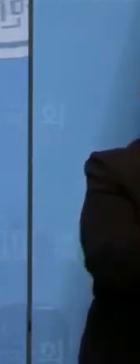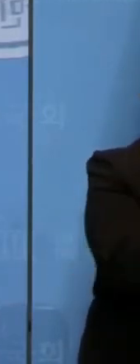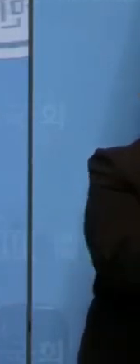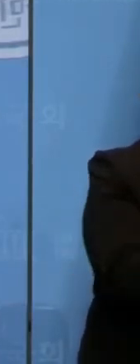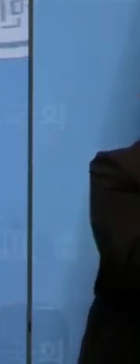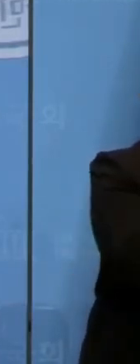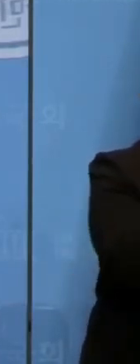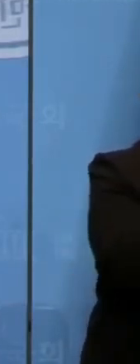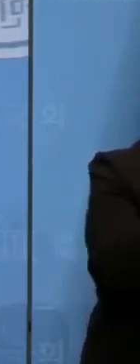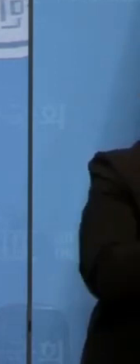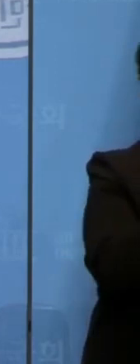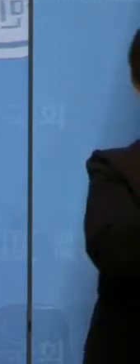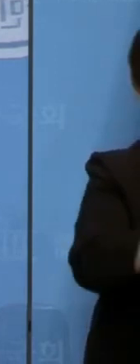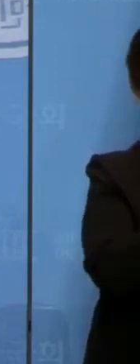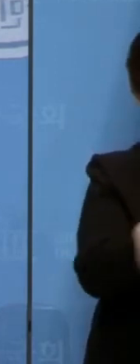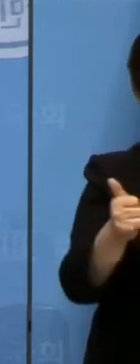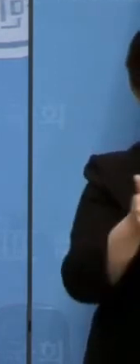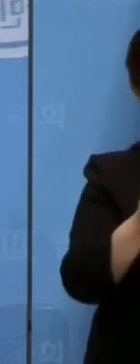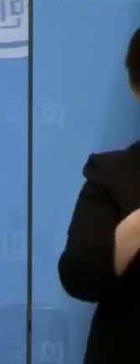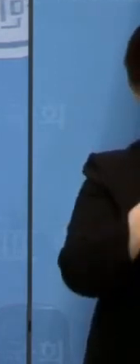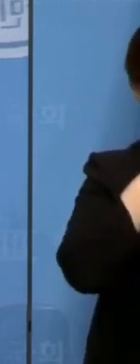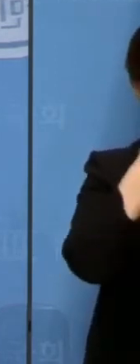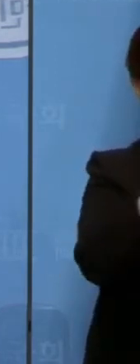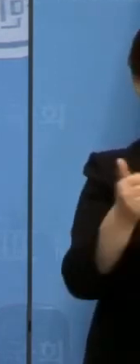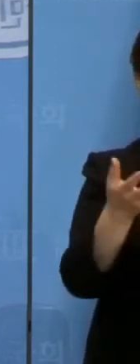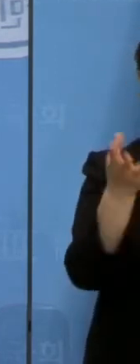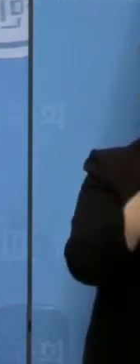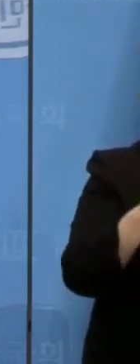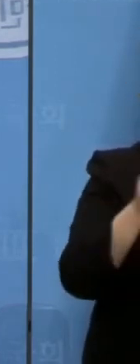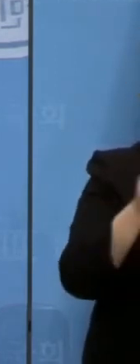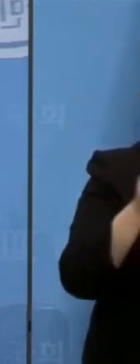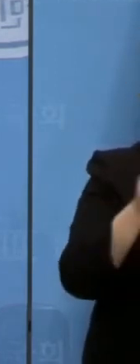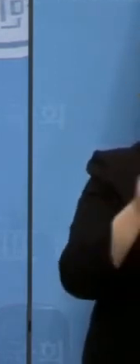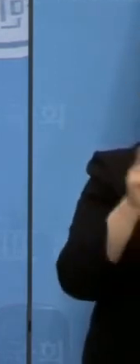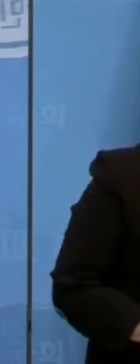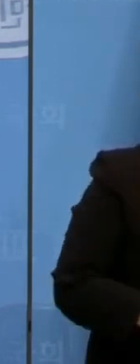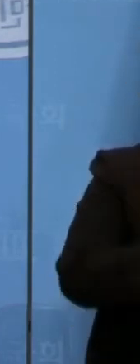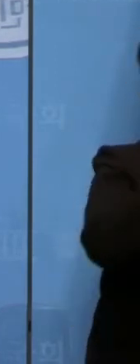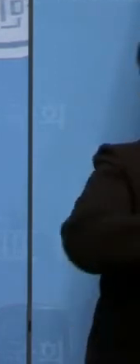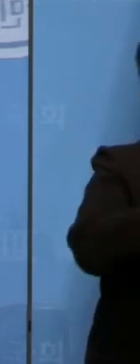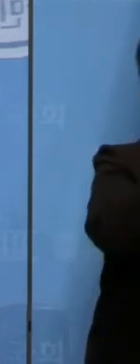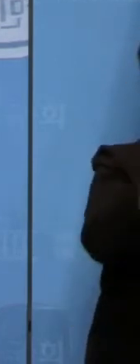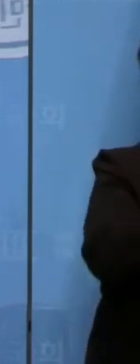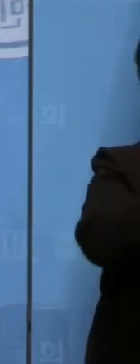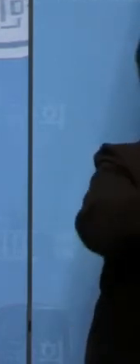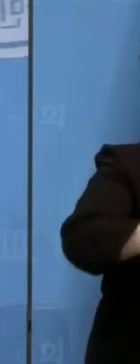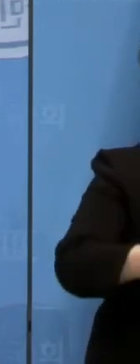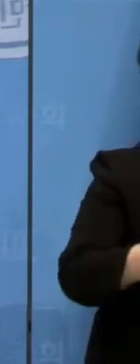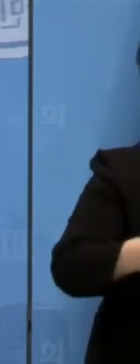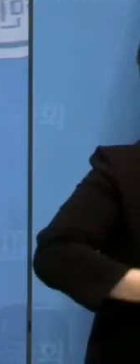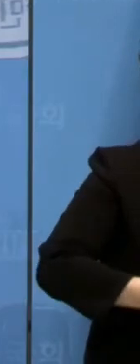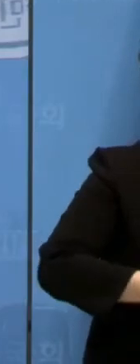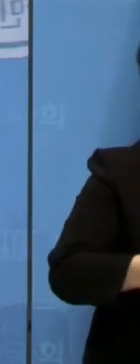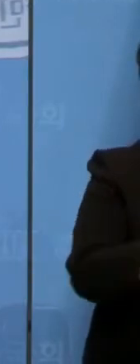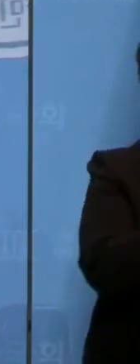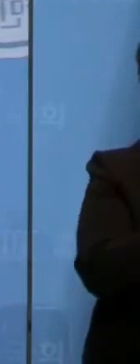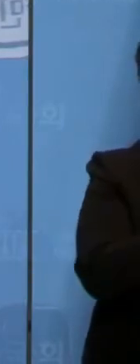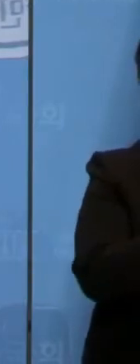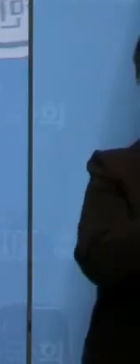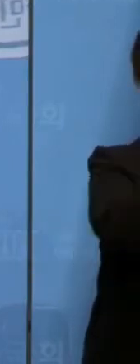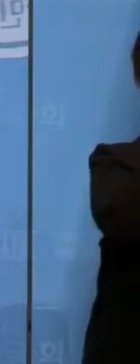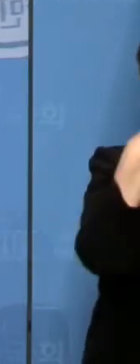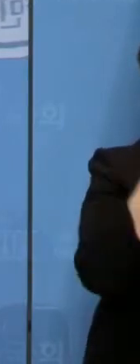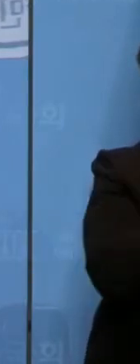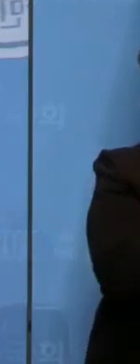기세입니다. 희생자는 수만에 이르게 될 수도 있습니다. 국제사회의 개입이 시급합니다. 정부와 국회는